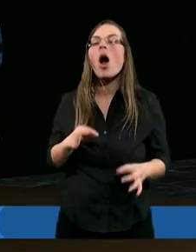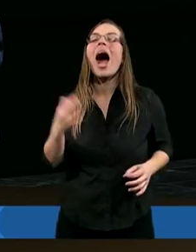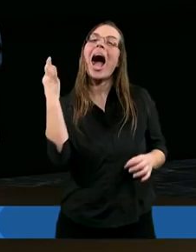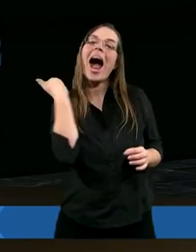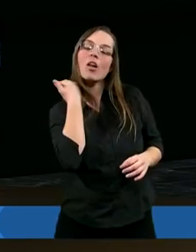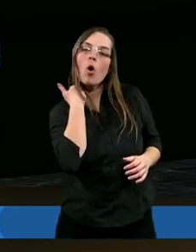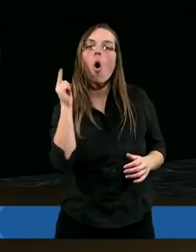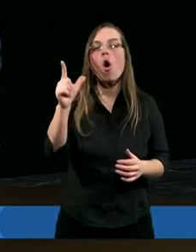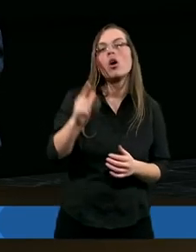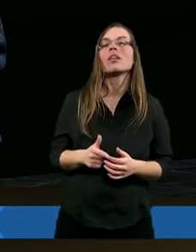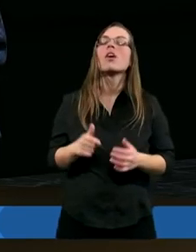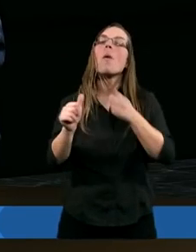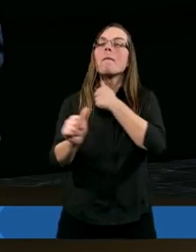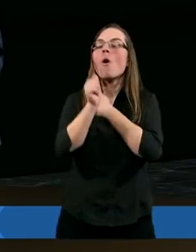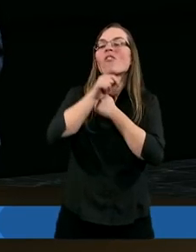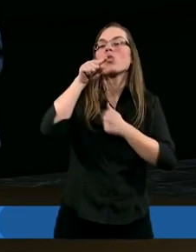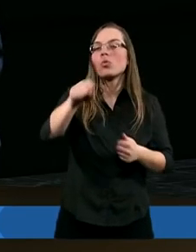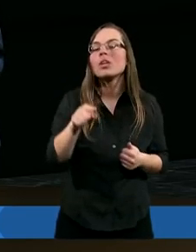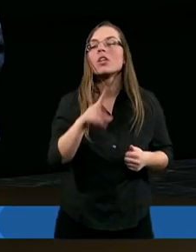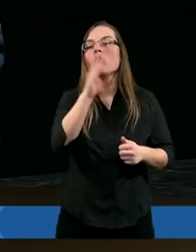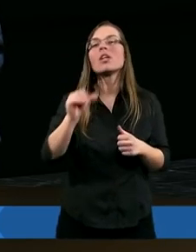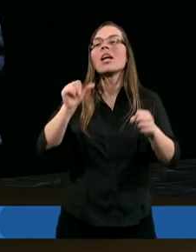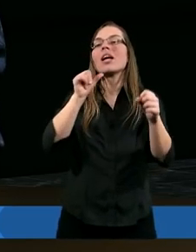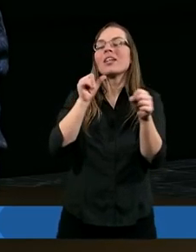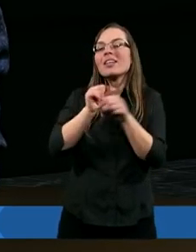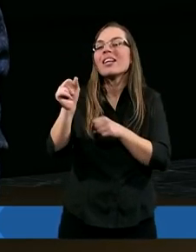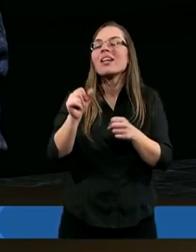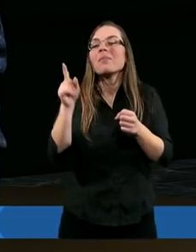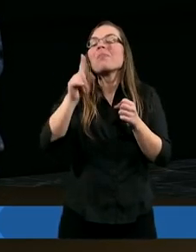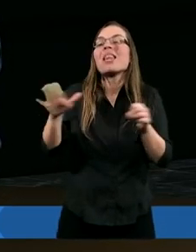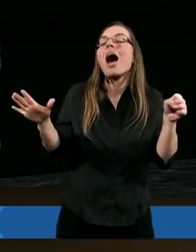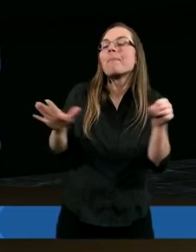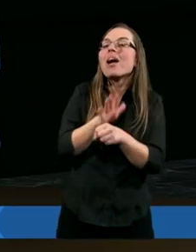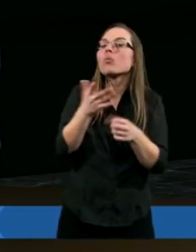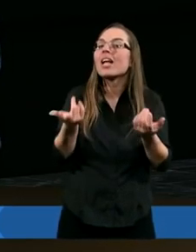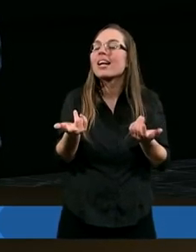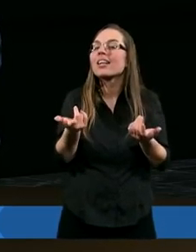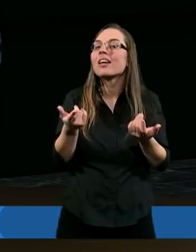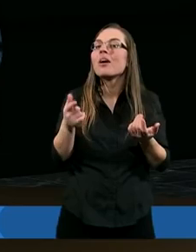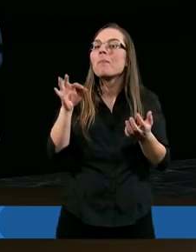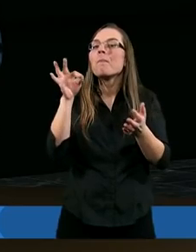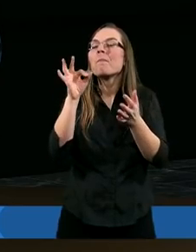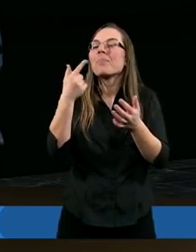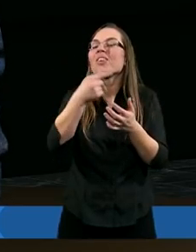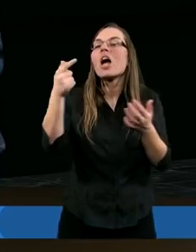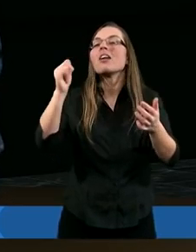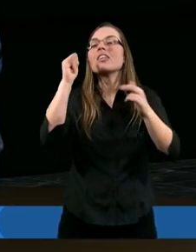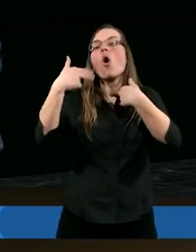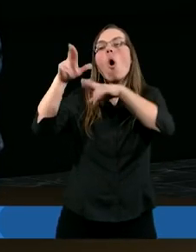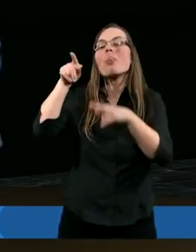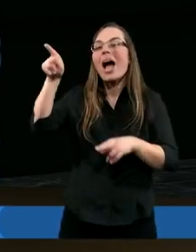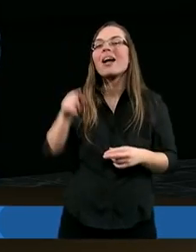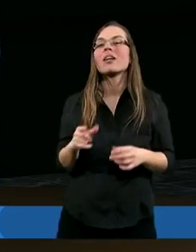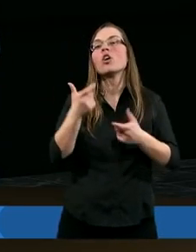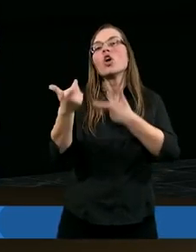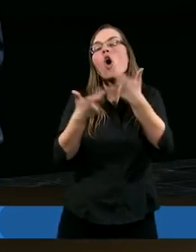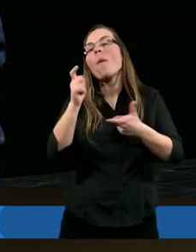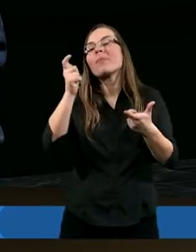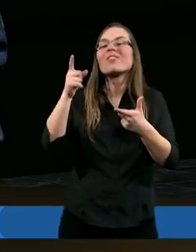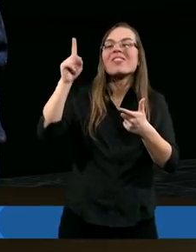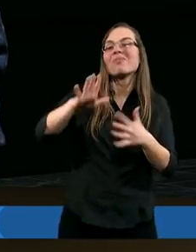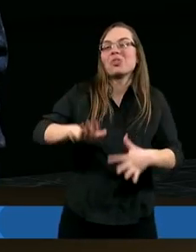Wino, alkohol powoduje to, że jeżeli jesteśmy napełnieni nim, to jesteśmy mu poddani. To